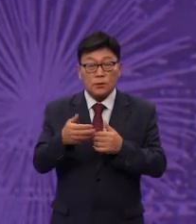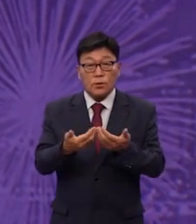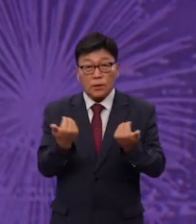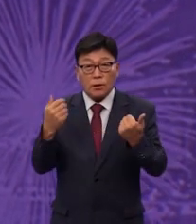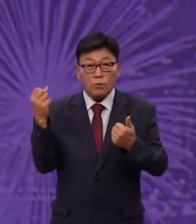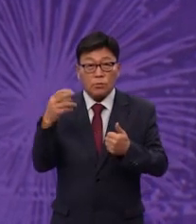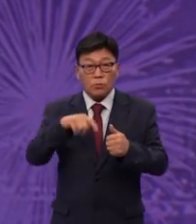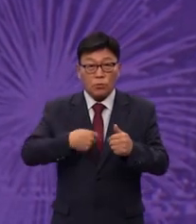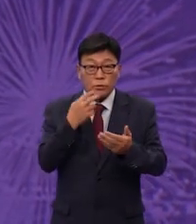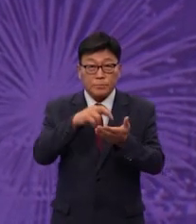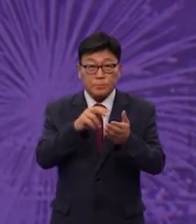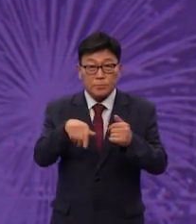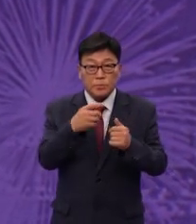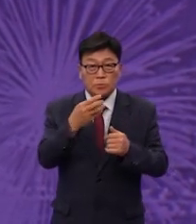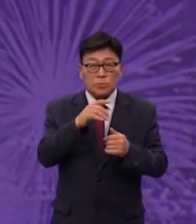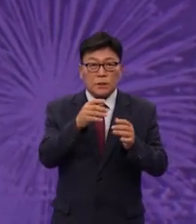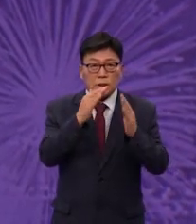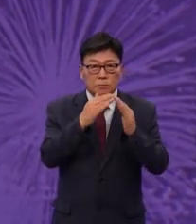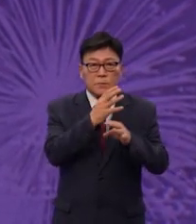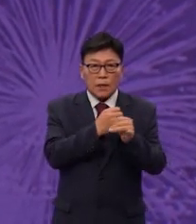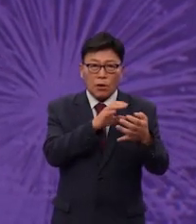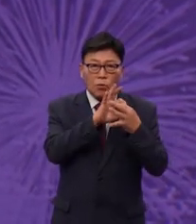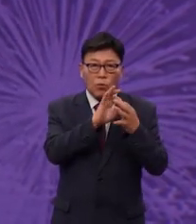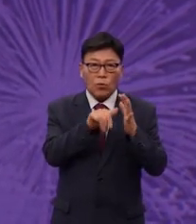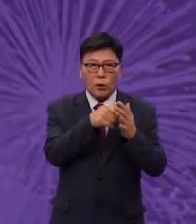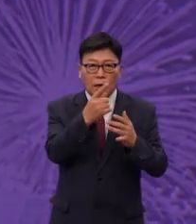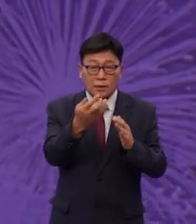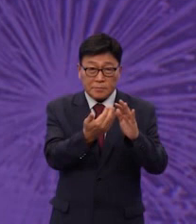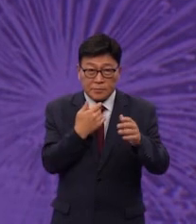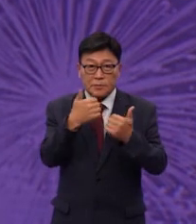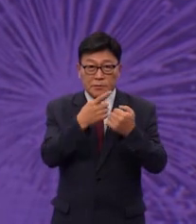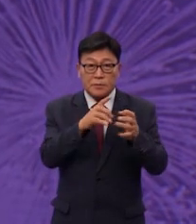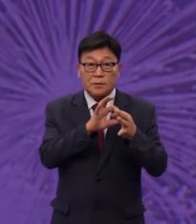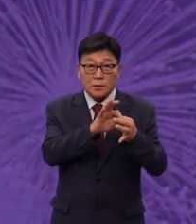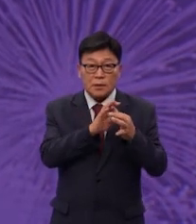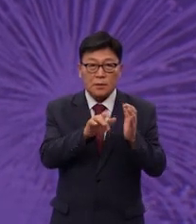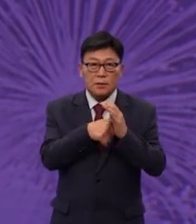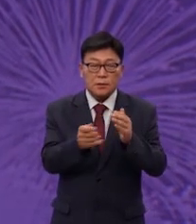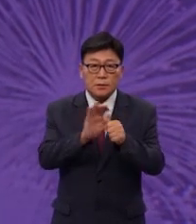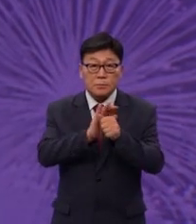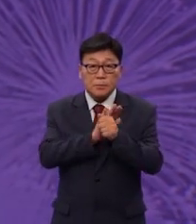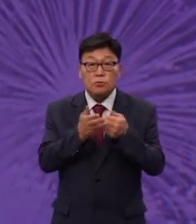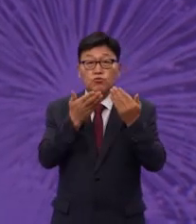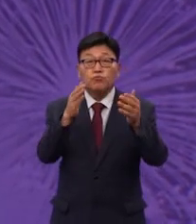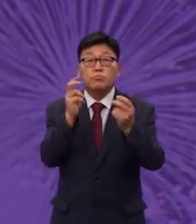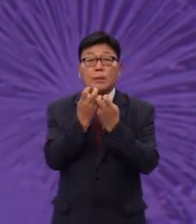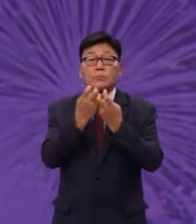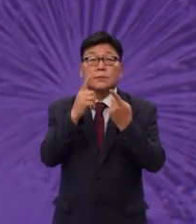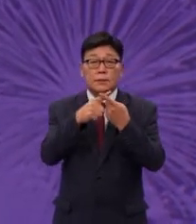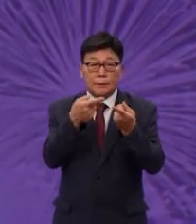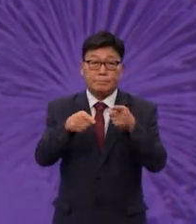별도로 독립된 주거용 부동산 계약 관련 사전상담센터 운영을 통해서 서비스를 제공하는 방안도